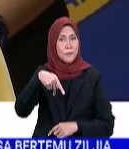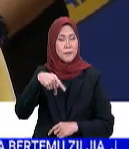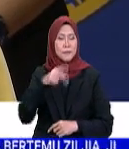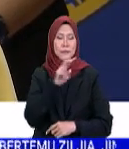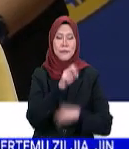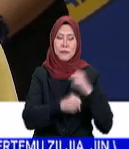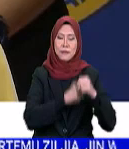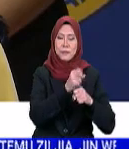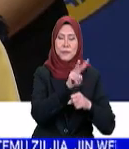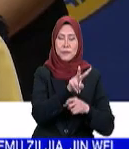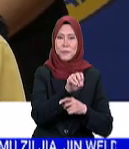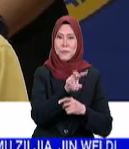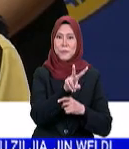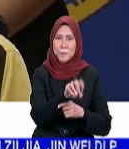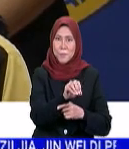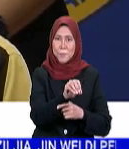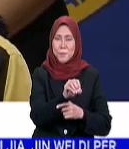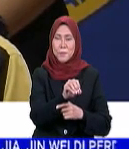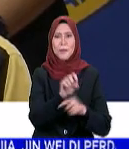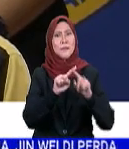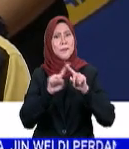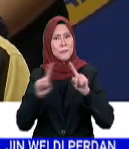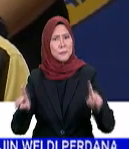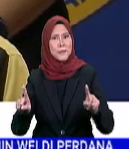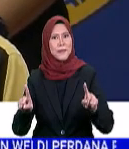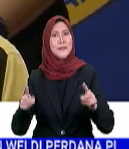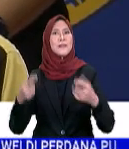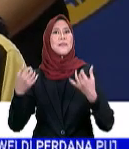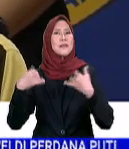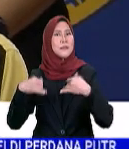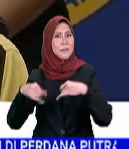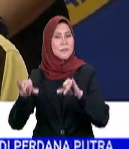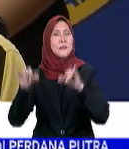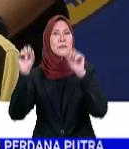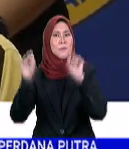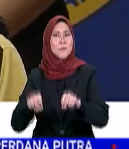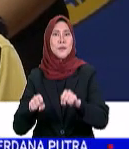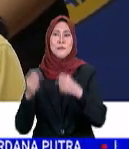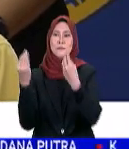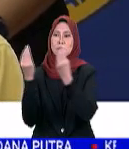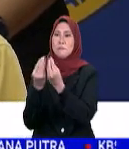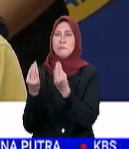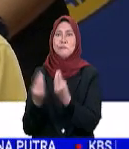tahun 2020 kita masih lagi mencapai ya, angka